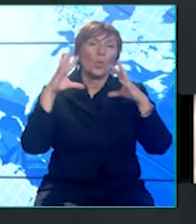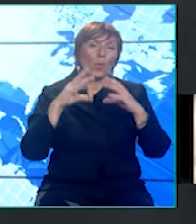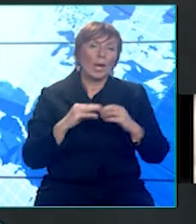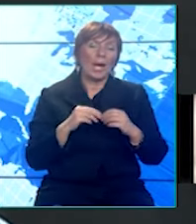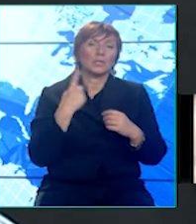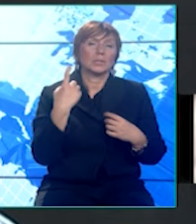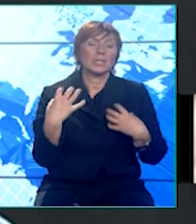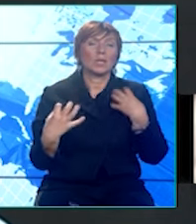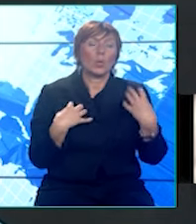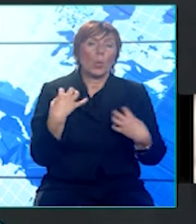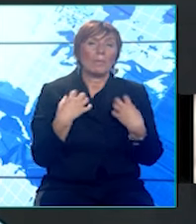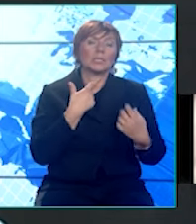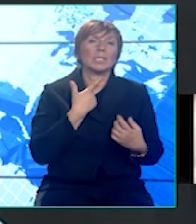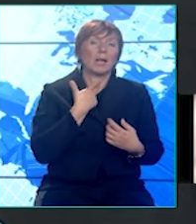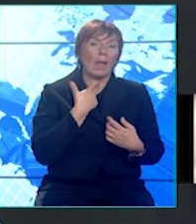glumački glas.